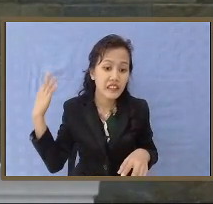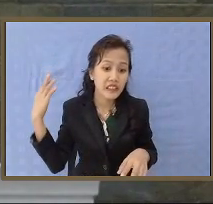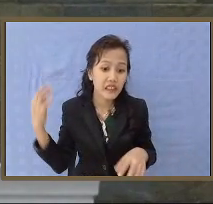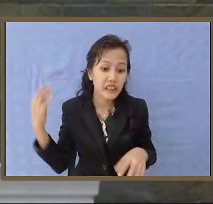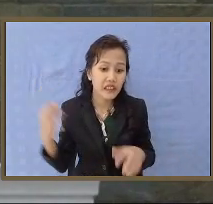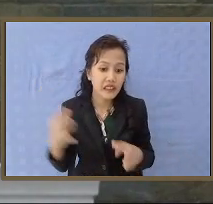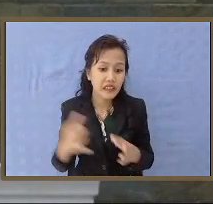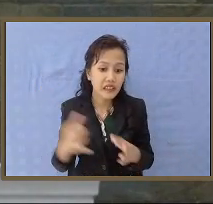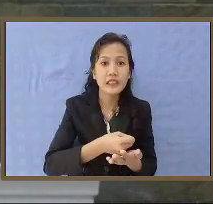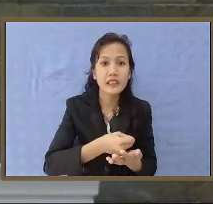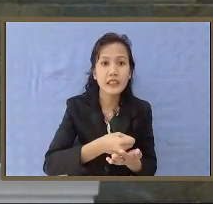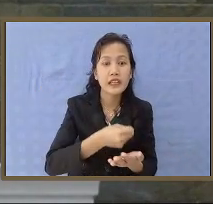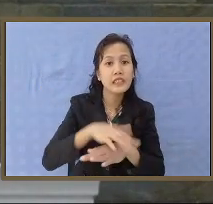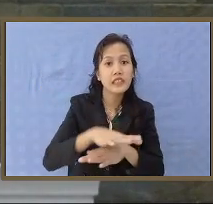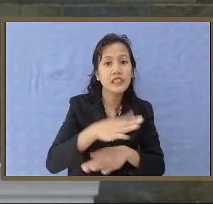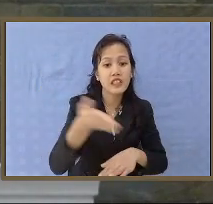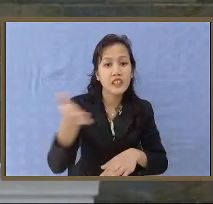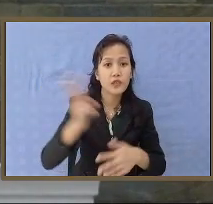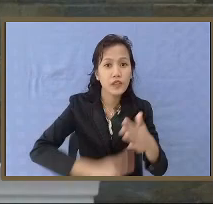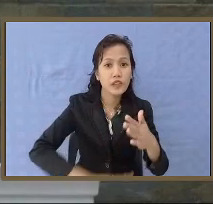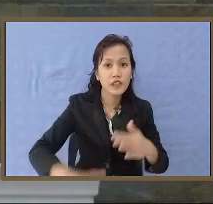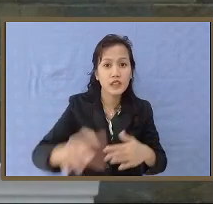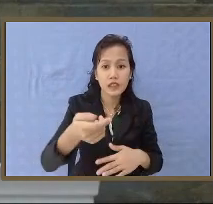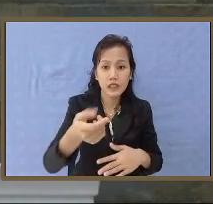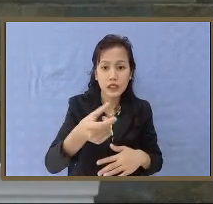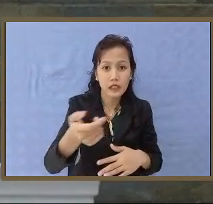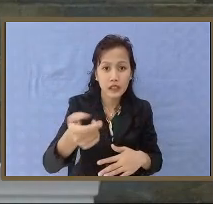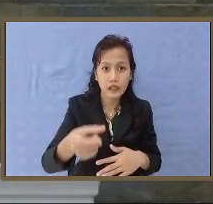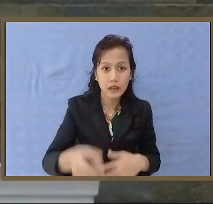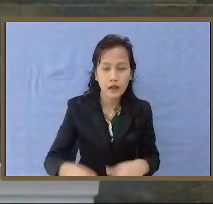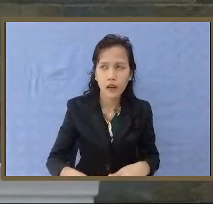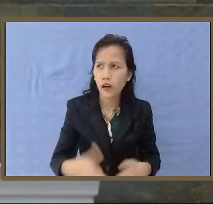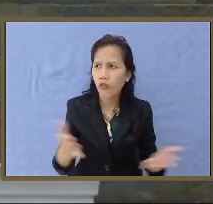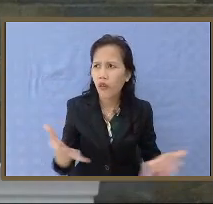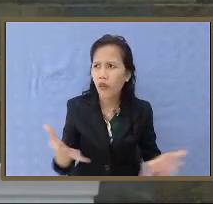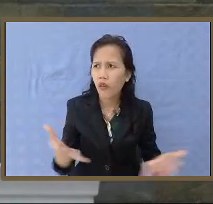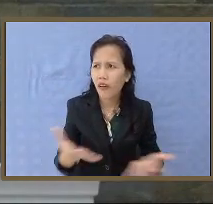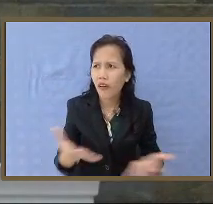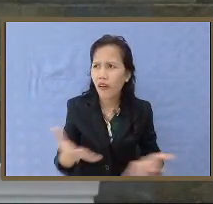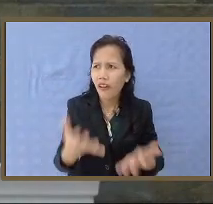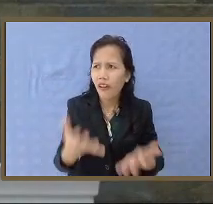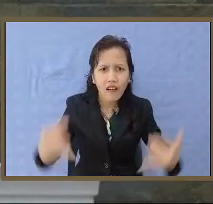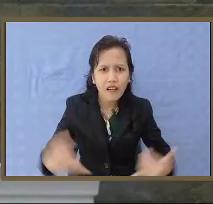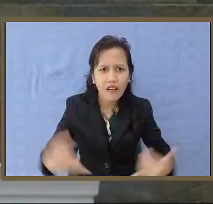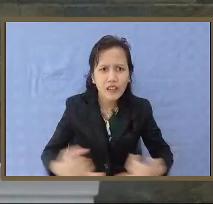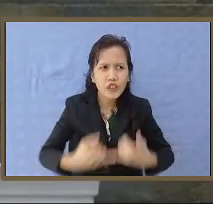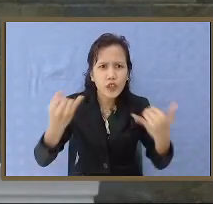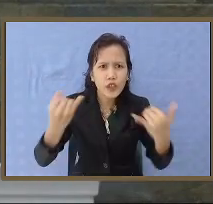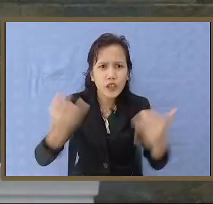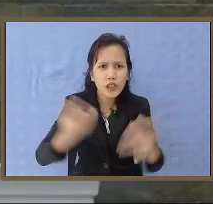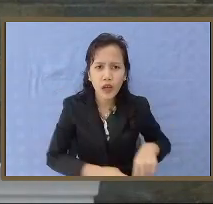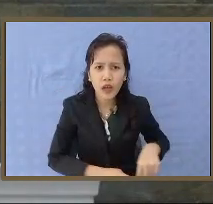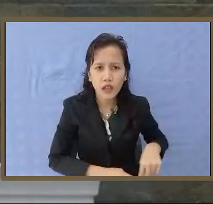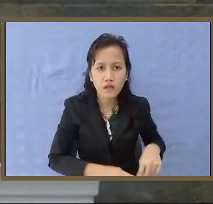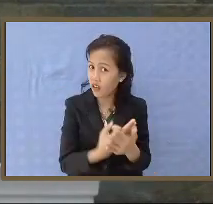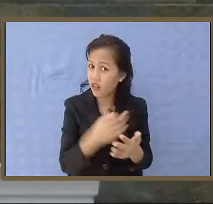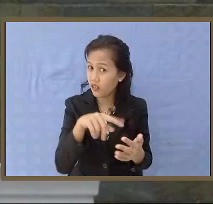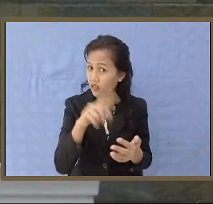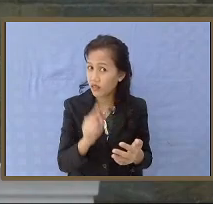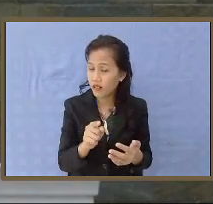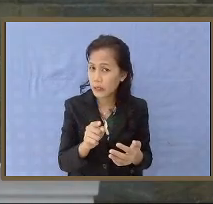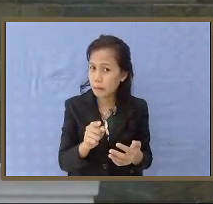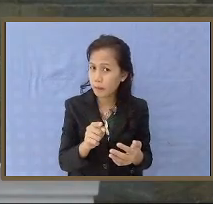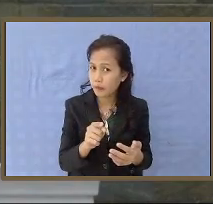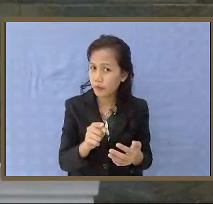dyan mamaya, mga kapatid. Okay? Saan nakasalala yung iyong joy? Sa pera? Yung hope? Na dapat sa hope na ito